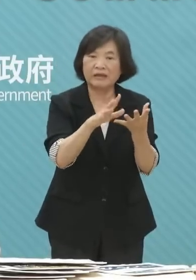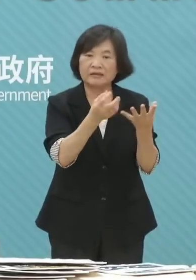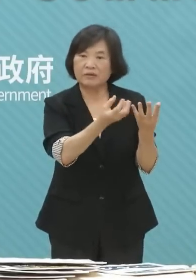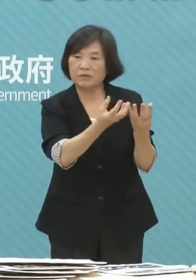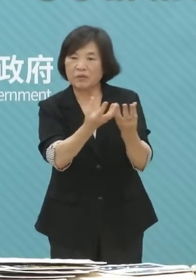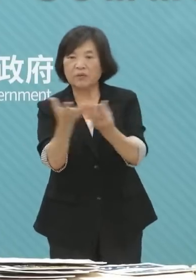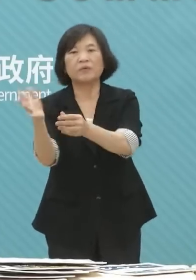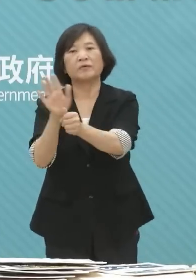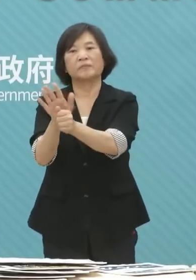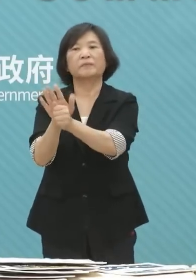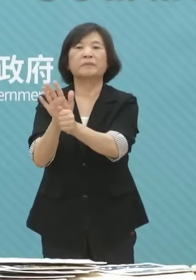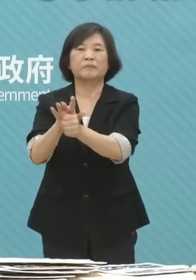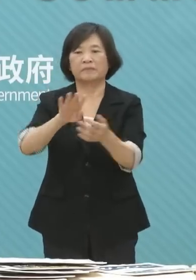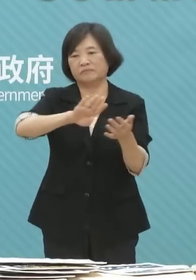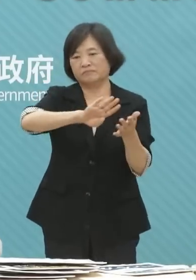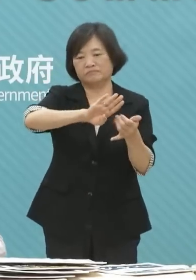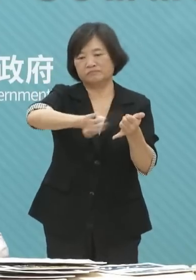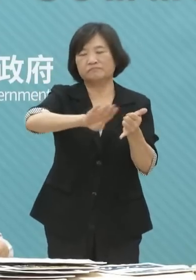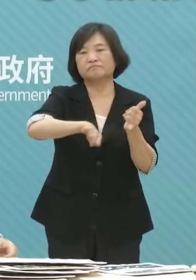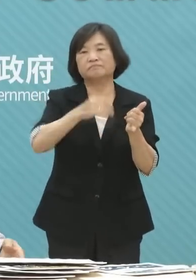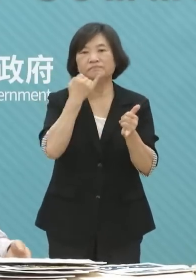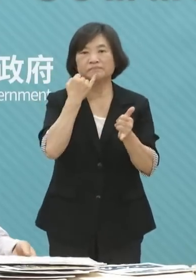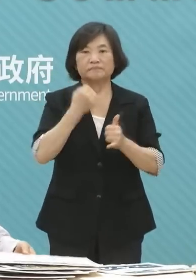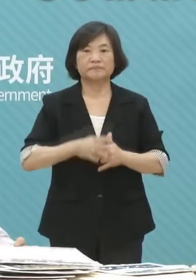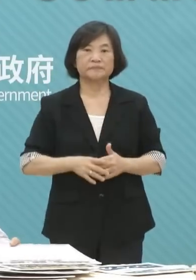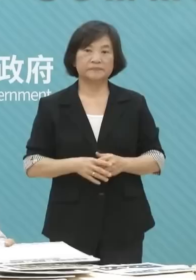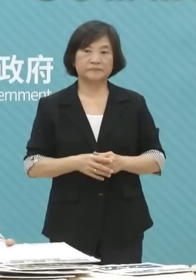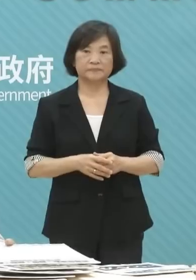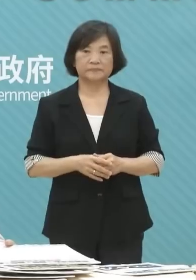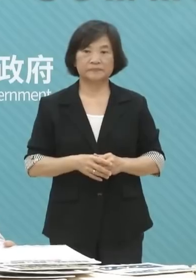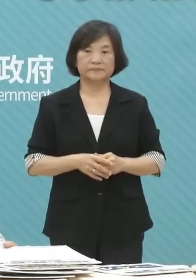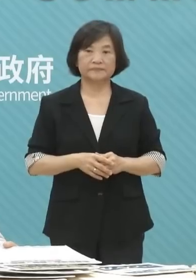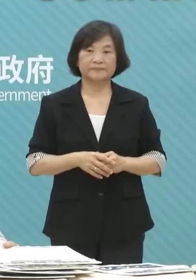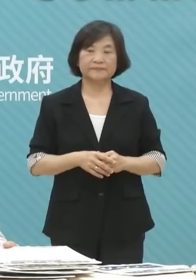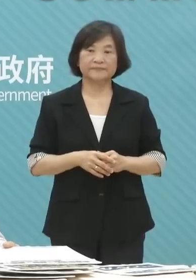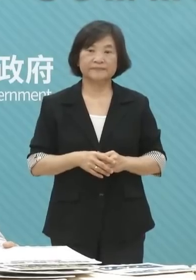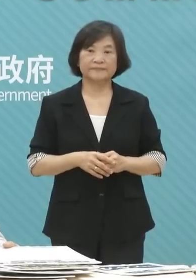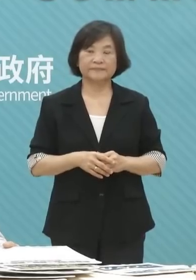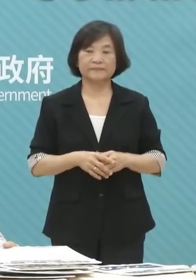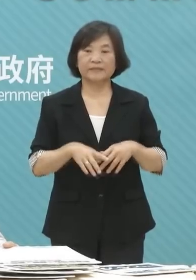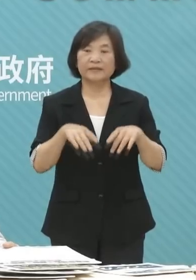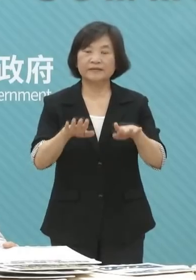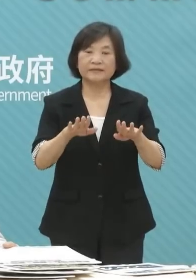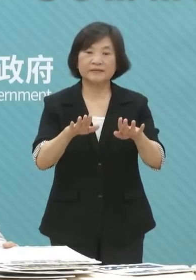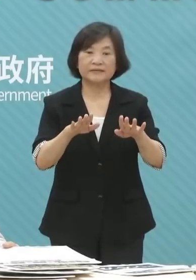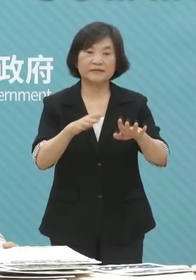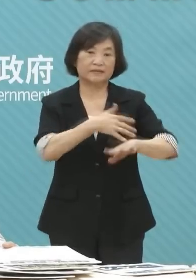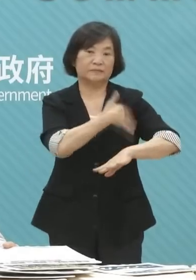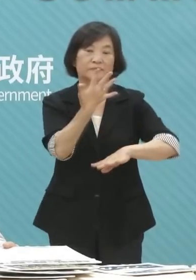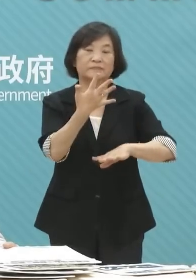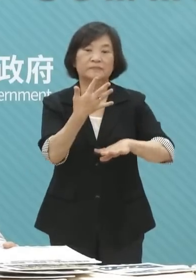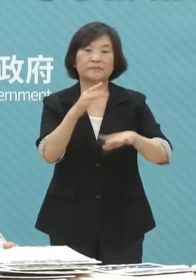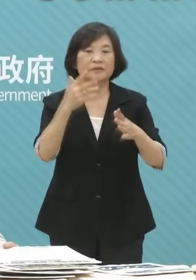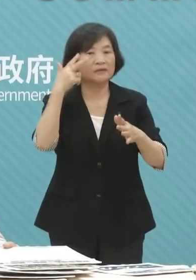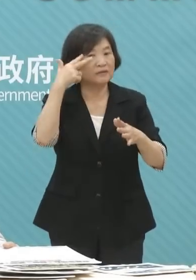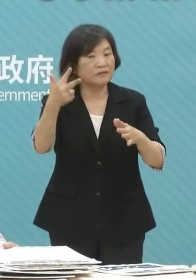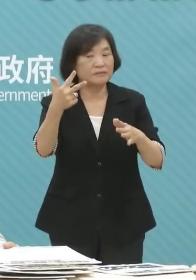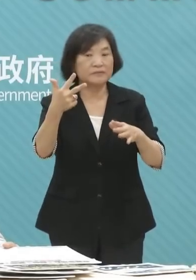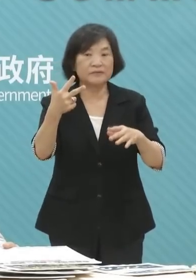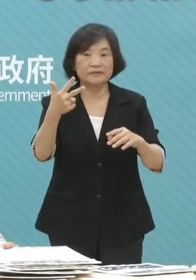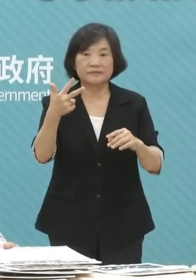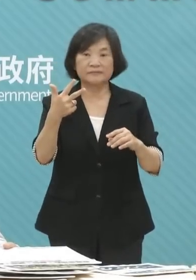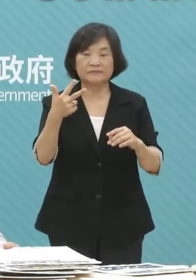转互相帮忙。不过 anyway， 在今天是星期五嘛，大概下礼拜会进